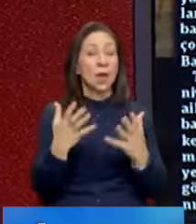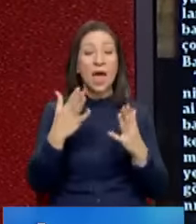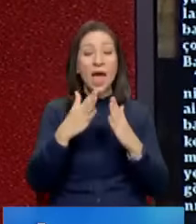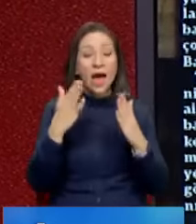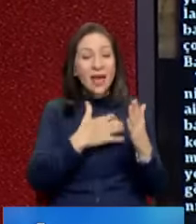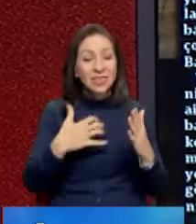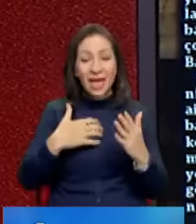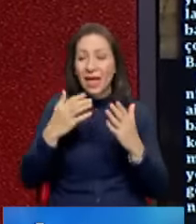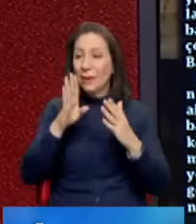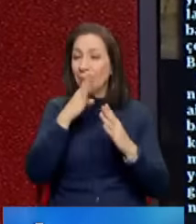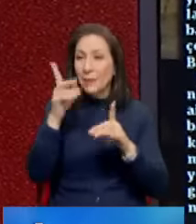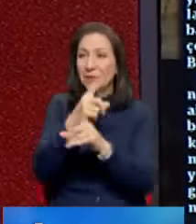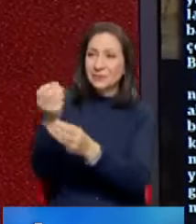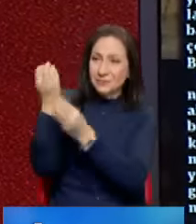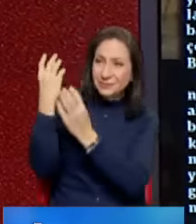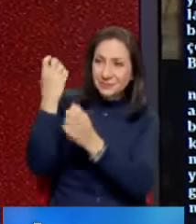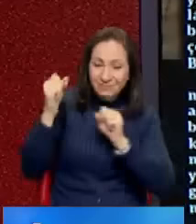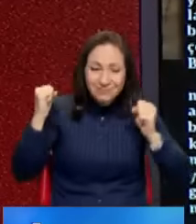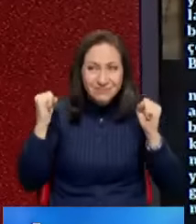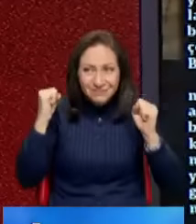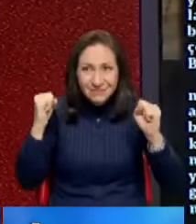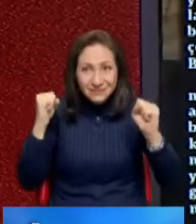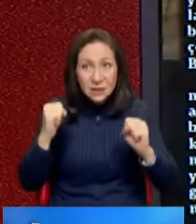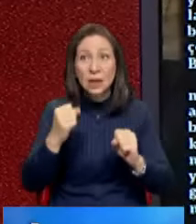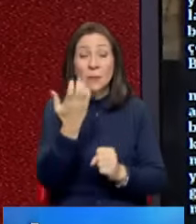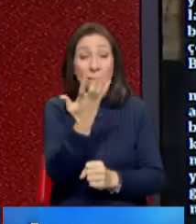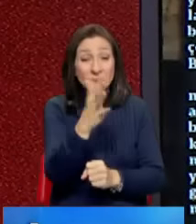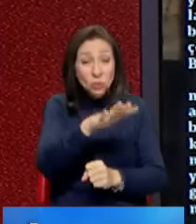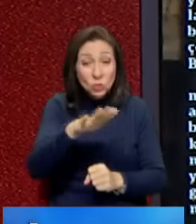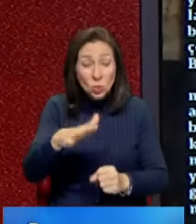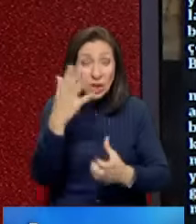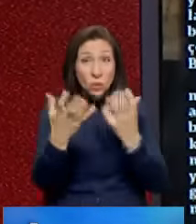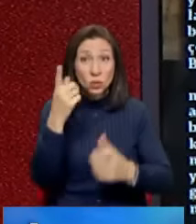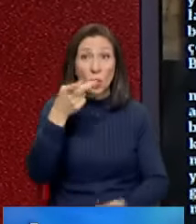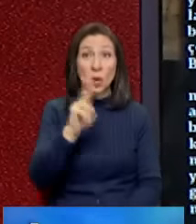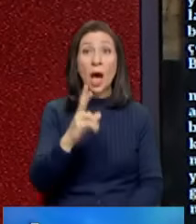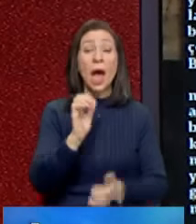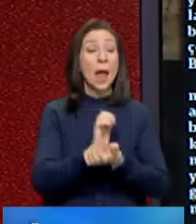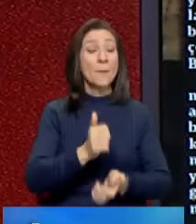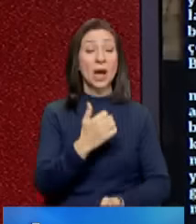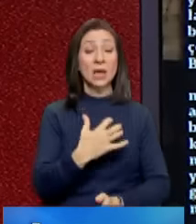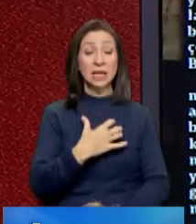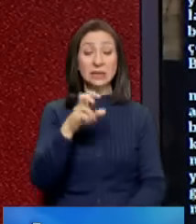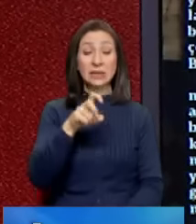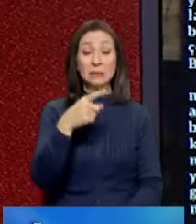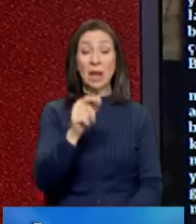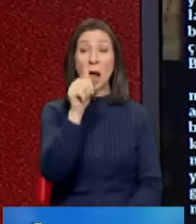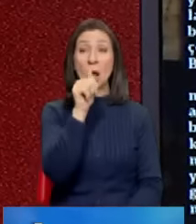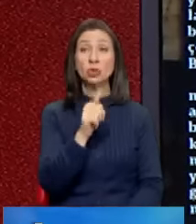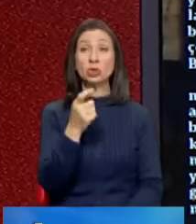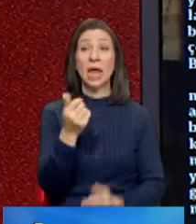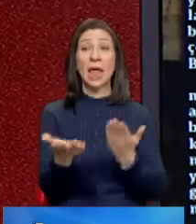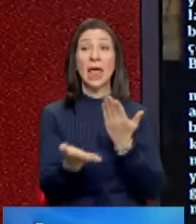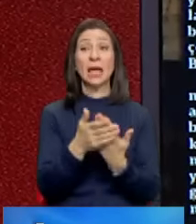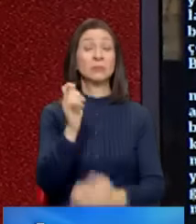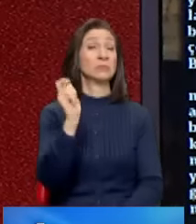hurda toplamaya gitti. Barakada kalan 5 çocuk çıkan yangında öldü. Aile Bakanlığı kendini ayda 8600 lira